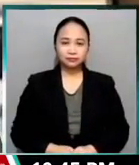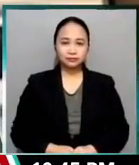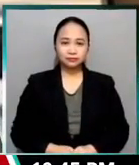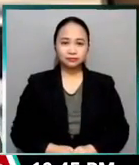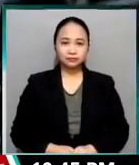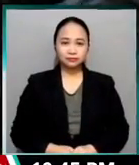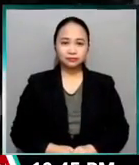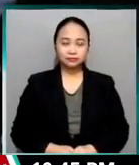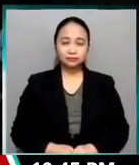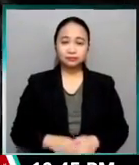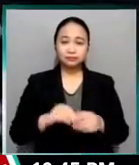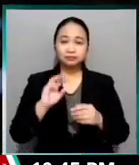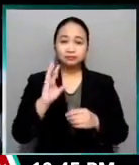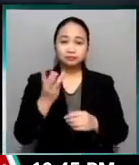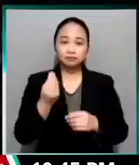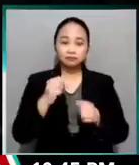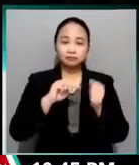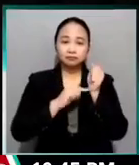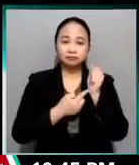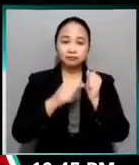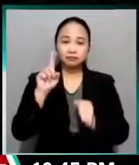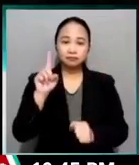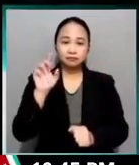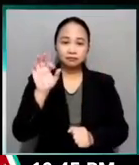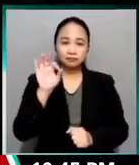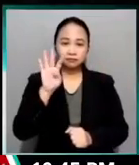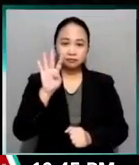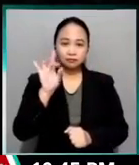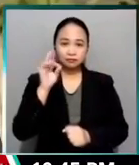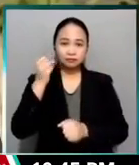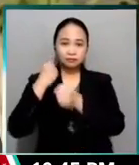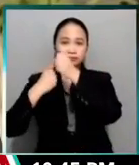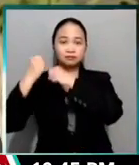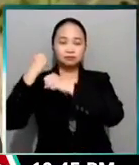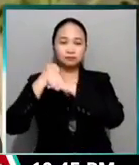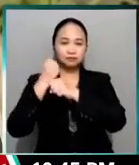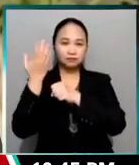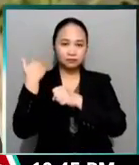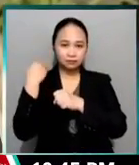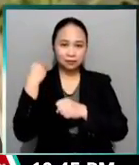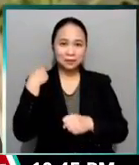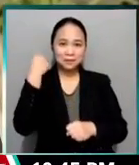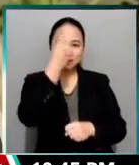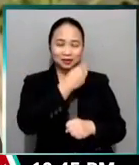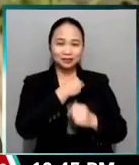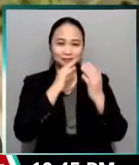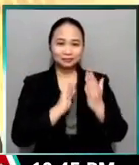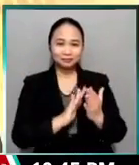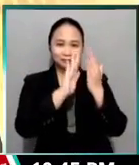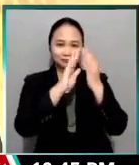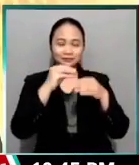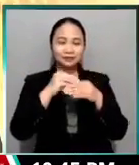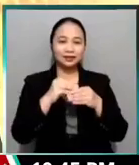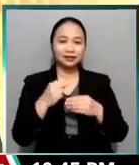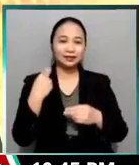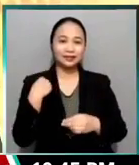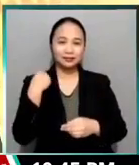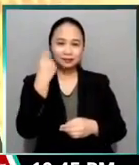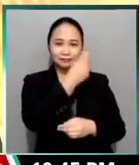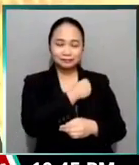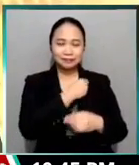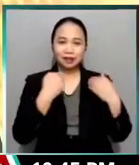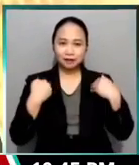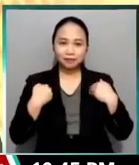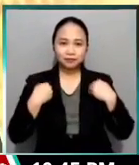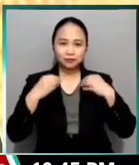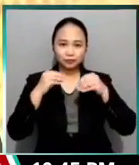1948 nang magpakita raw ang Birheng Maria sa isang madre sa isang kumbento sa Lipa City, Batangas. Umalan pa raw noon ang rose